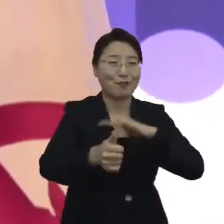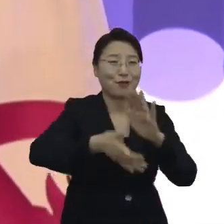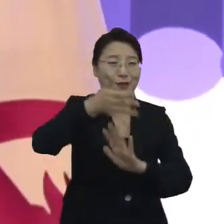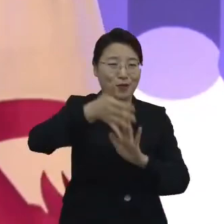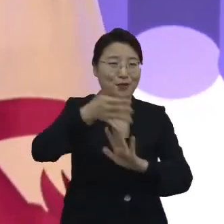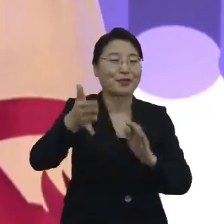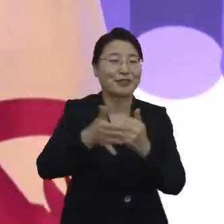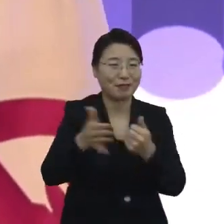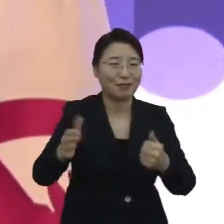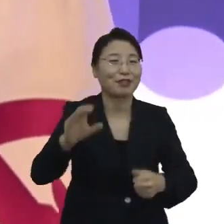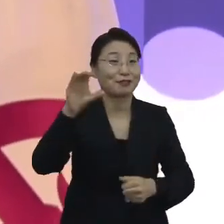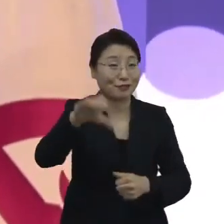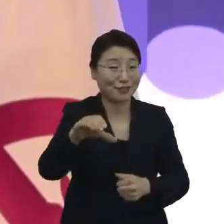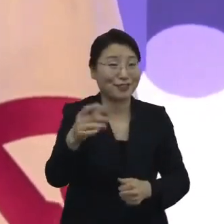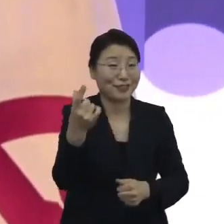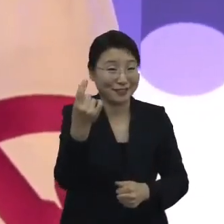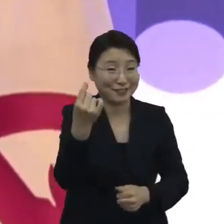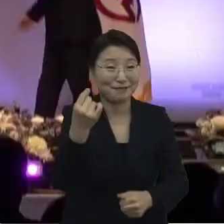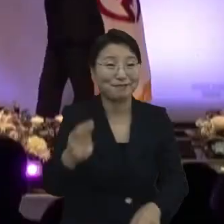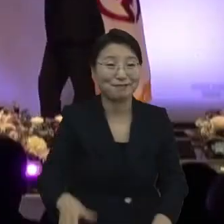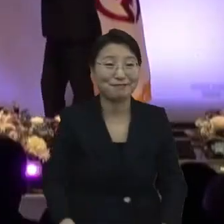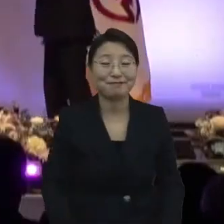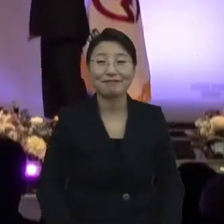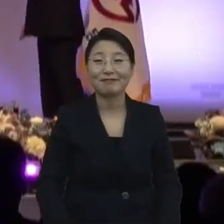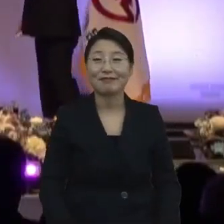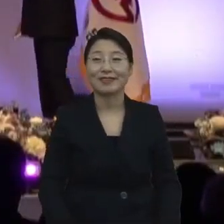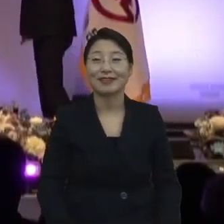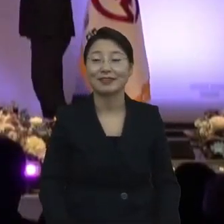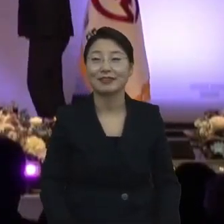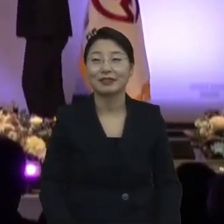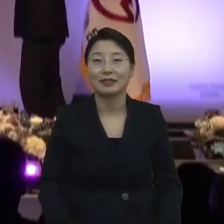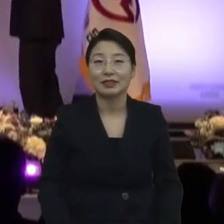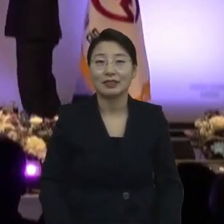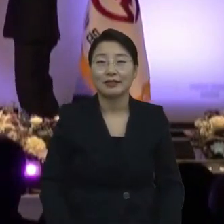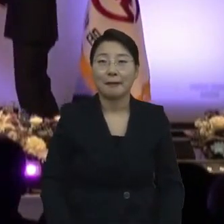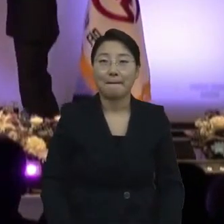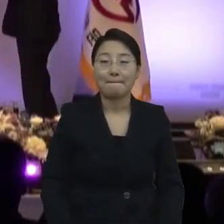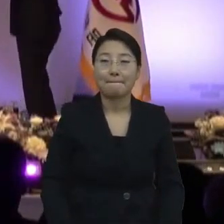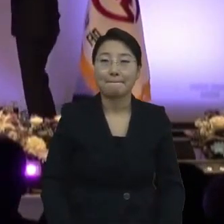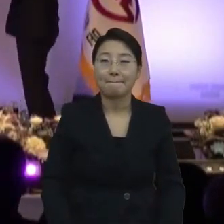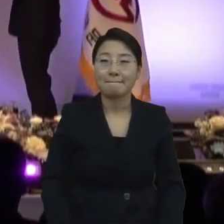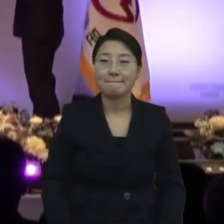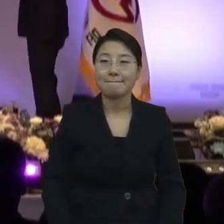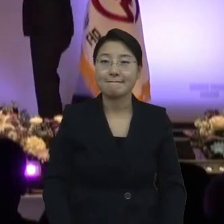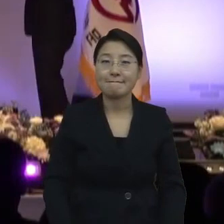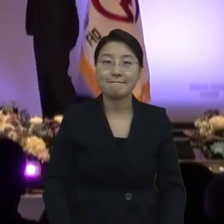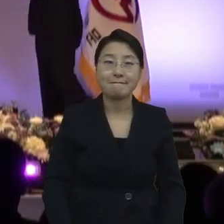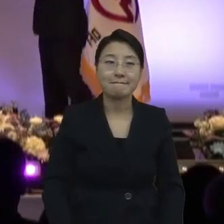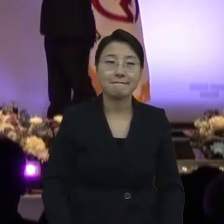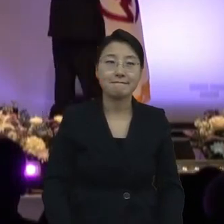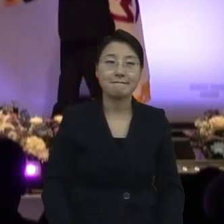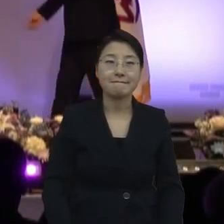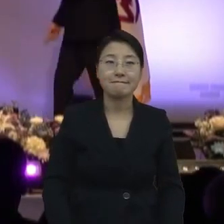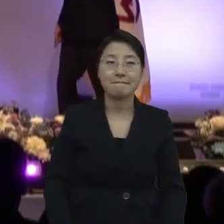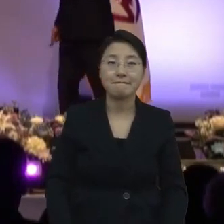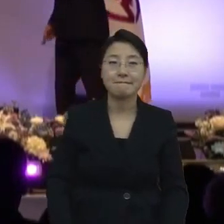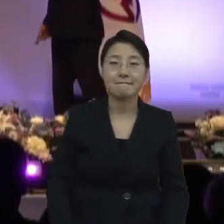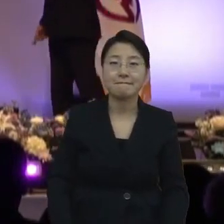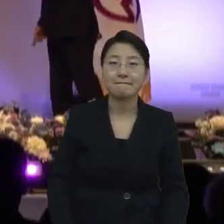한다 하는 설명을 드린 겁니다. 자, 이제 뭐 그날의 모습을 지금 보고 계시고요.